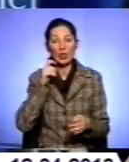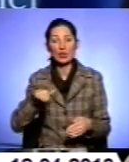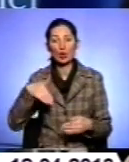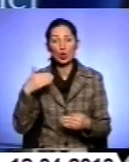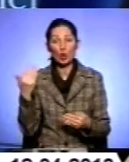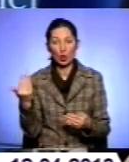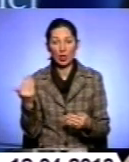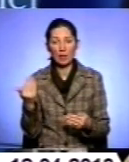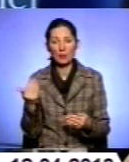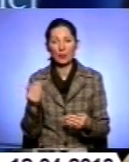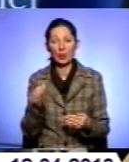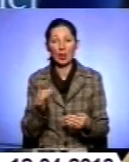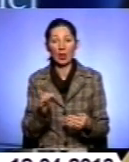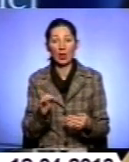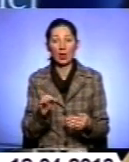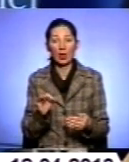по